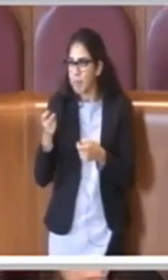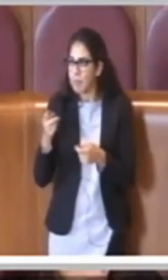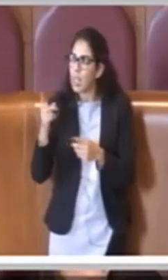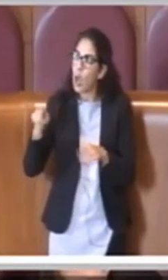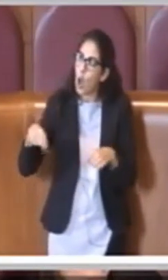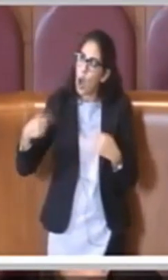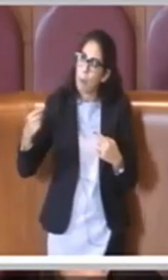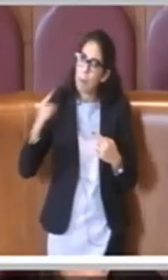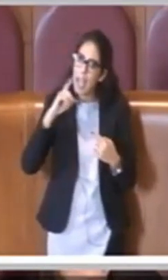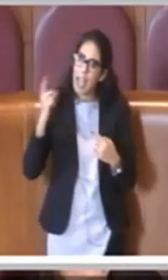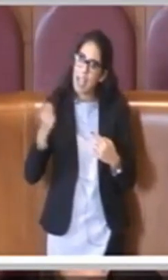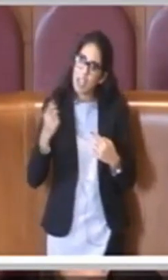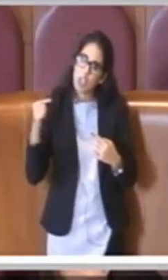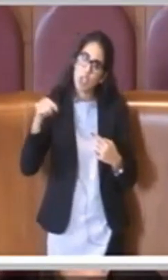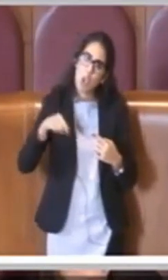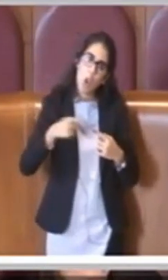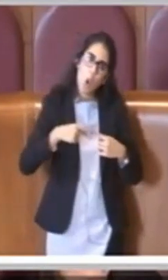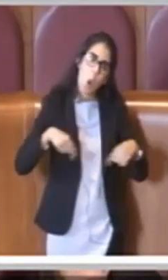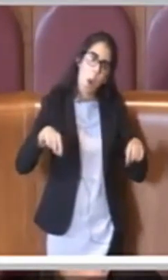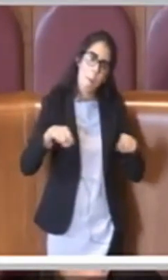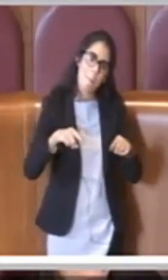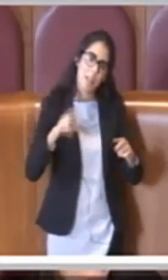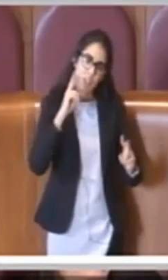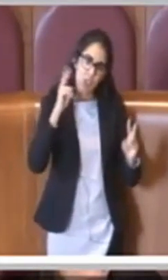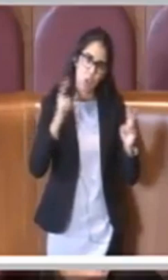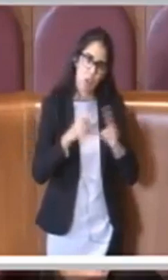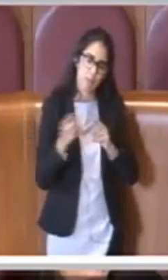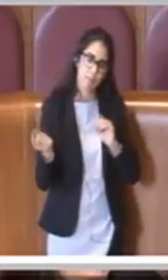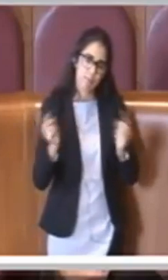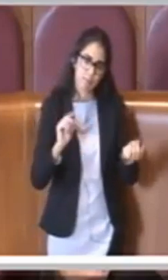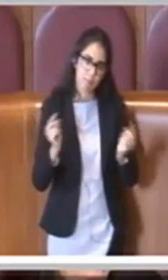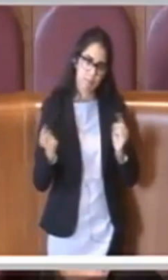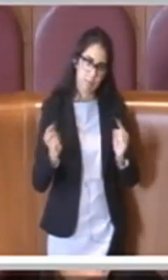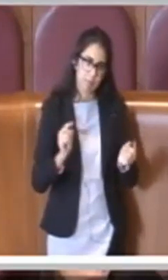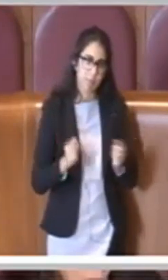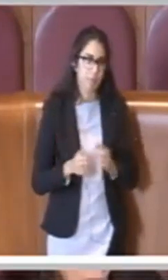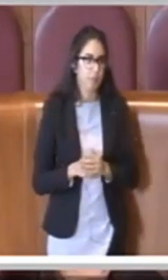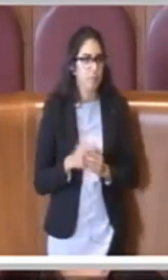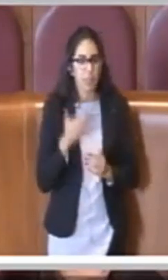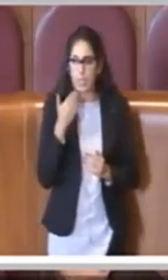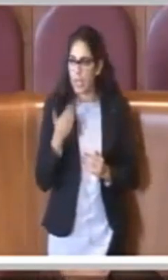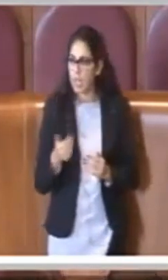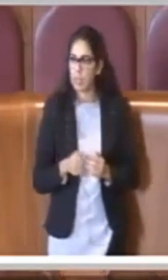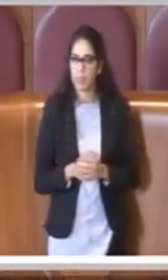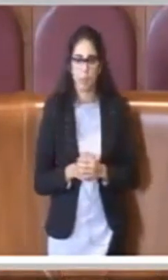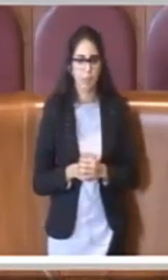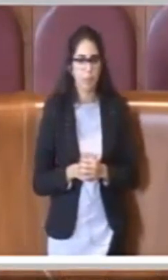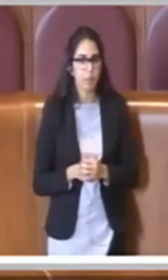riequilibrare, insomma, le richieste di controlli su tutto il settore del commercio. Grazie.